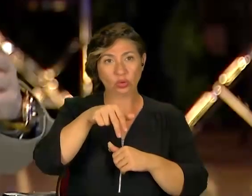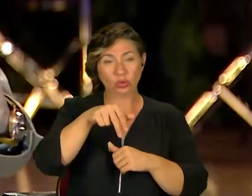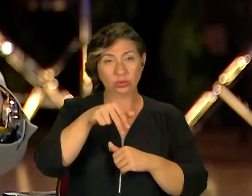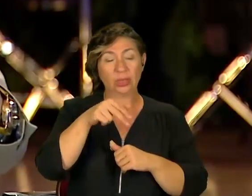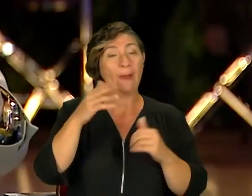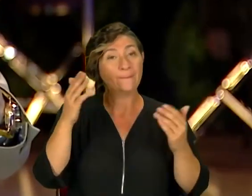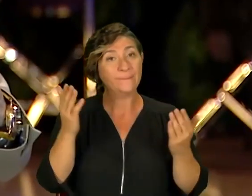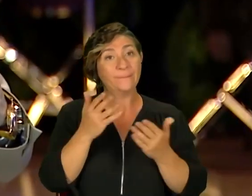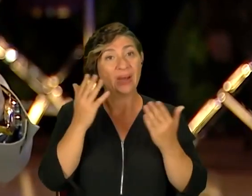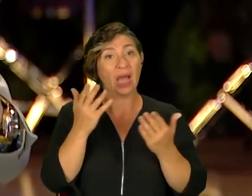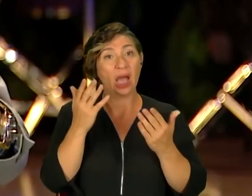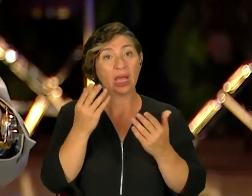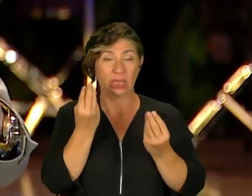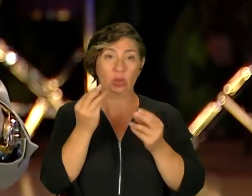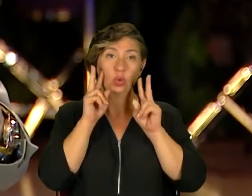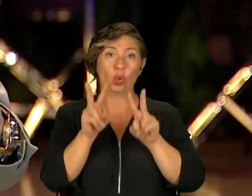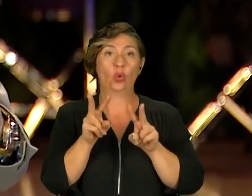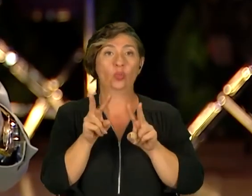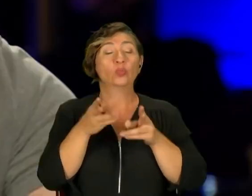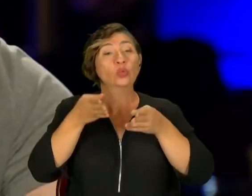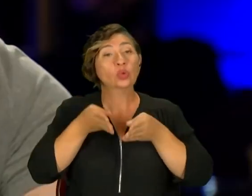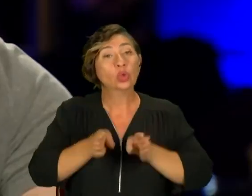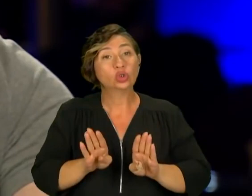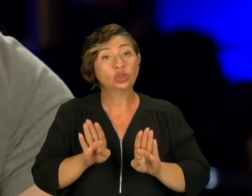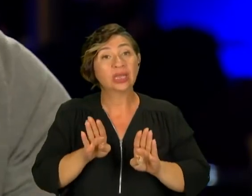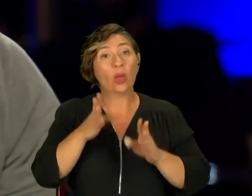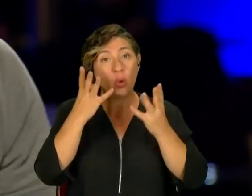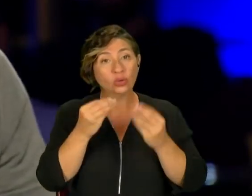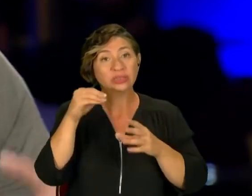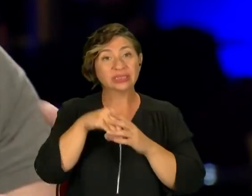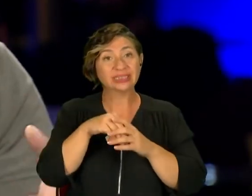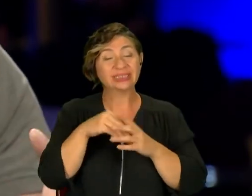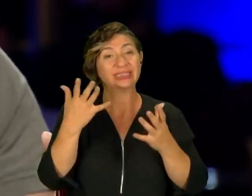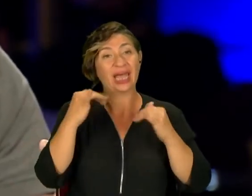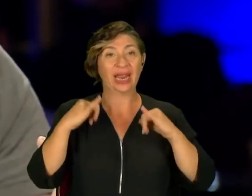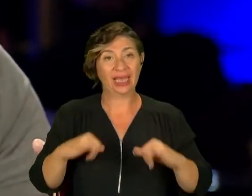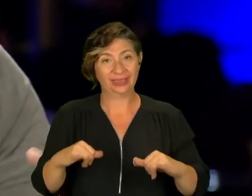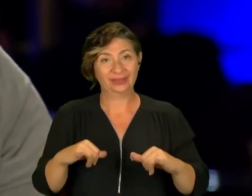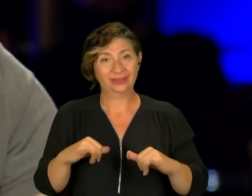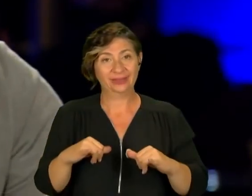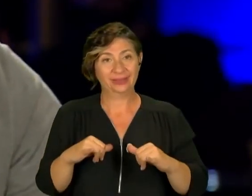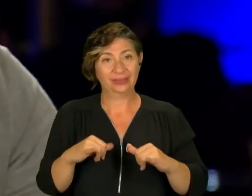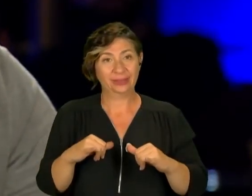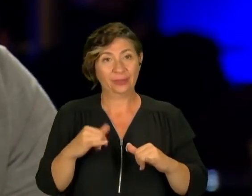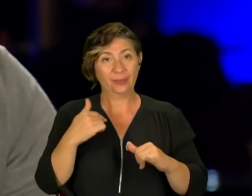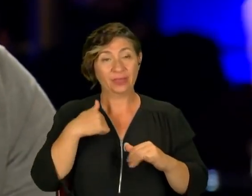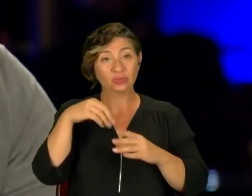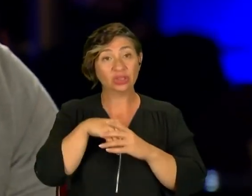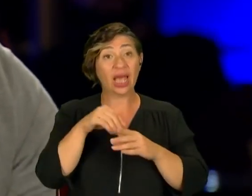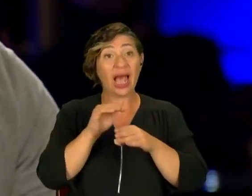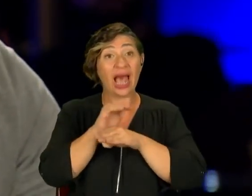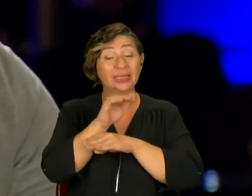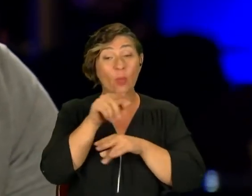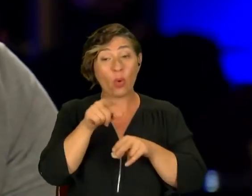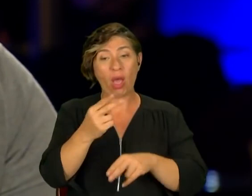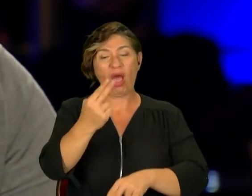yürüyüşünü bayağı iyi görüyorum. Evet, yani doğuştan itibaren olduğu için daha rahat tabii ki benim için, hayatımı